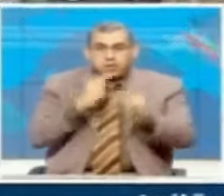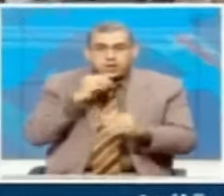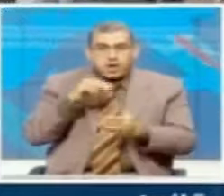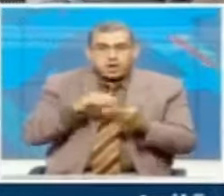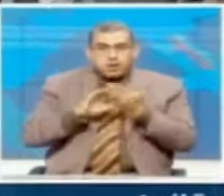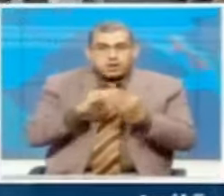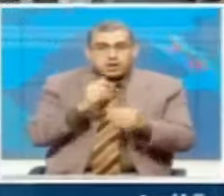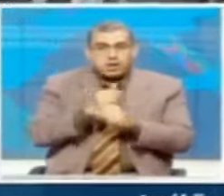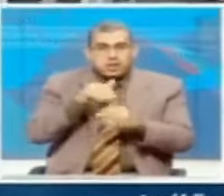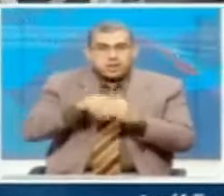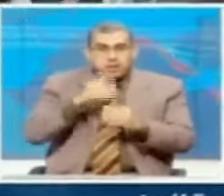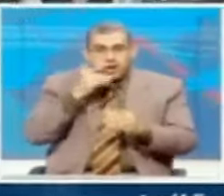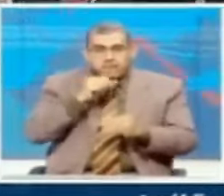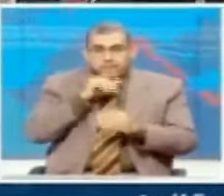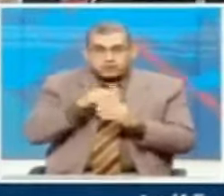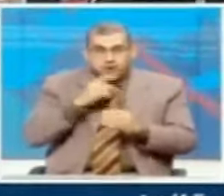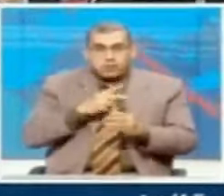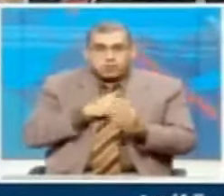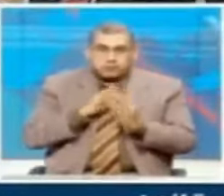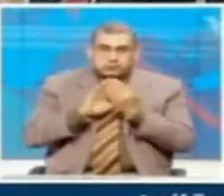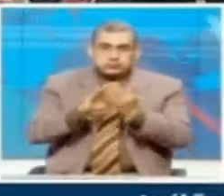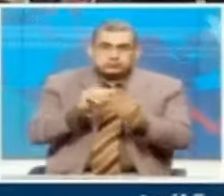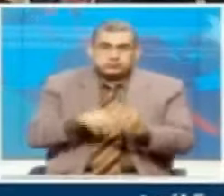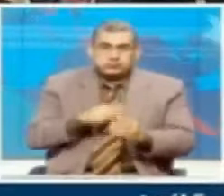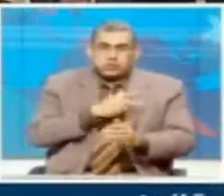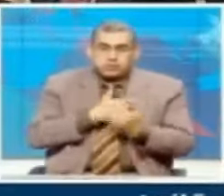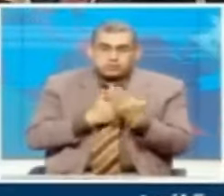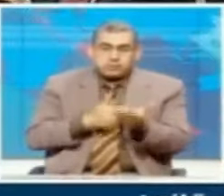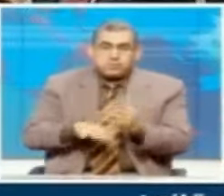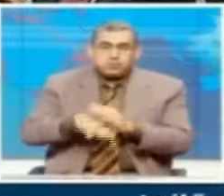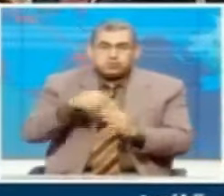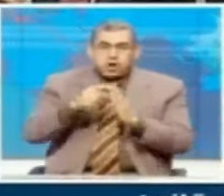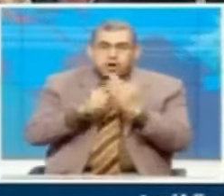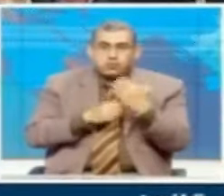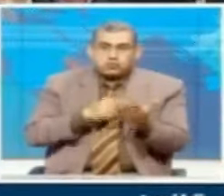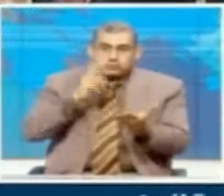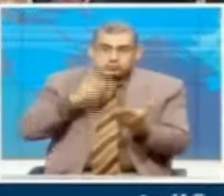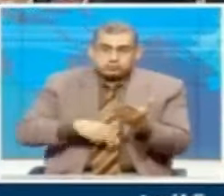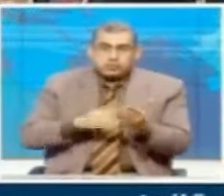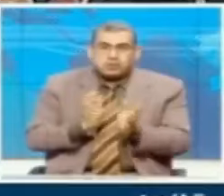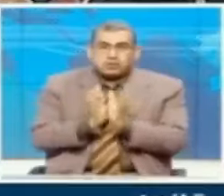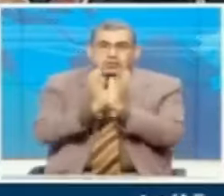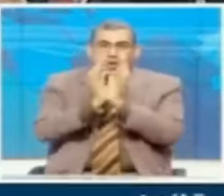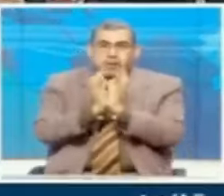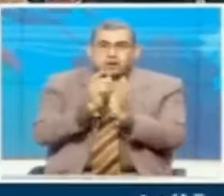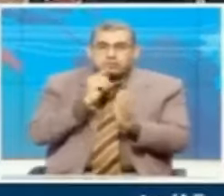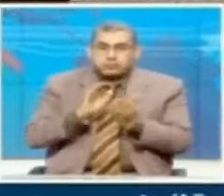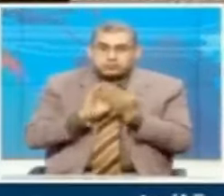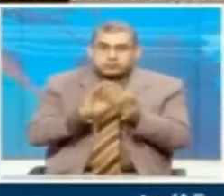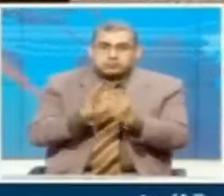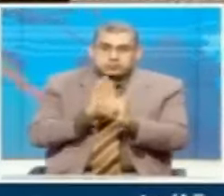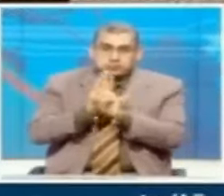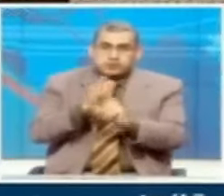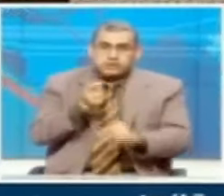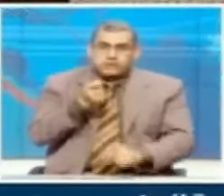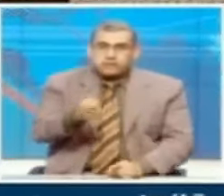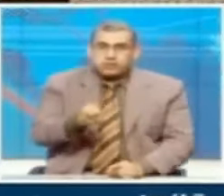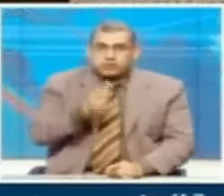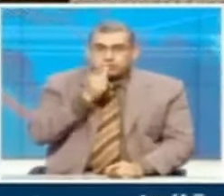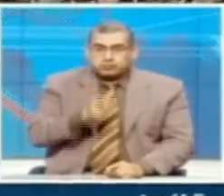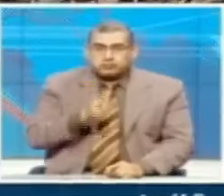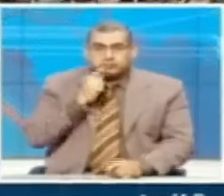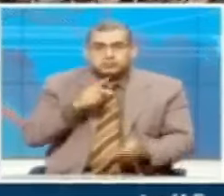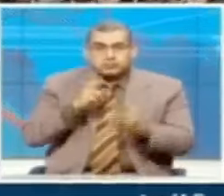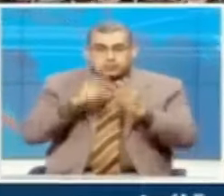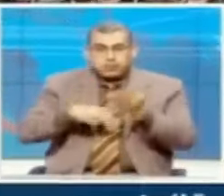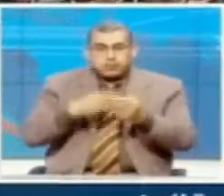بخدمات التأمين الاجتماعي، تقدمت الحكومة بمشروع قانون لإصدار قانون الضمان الاجتماعي والدعم النقدي. وعلى ذلك جاءت